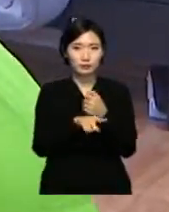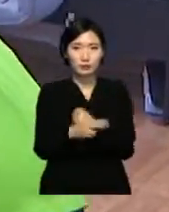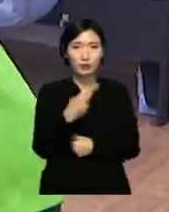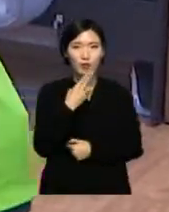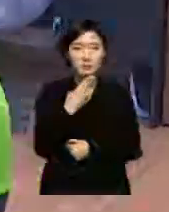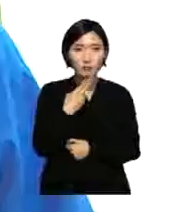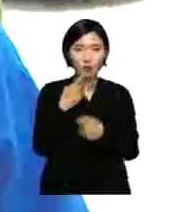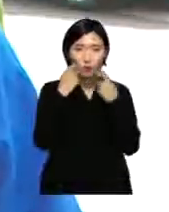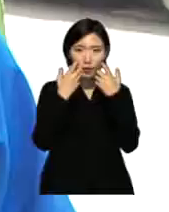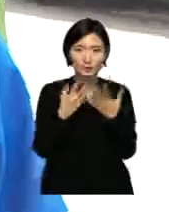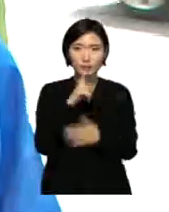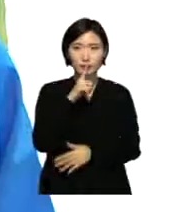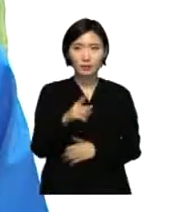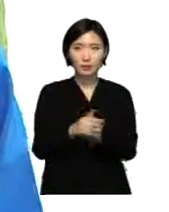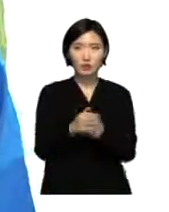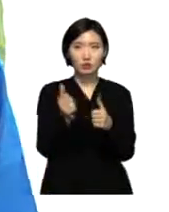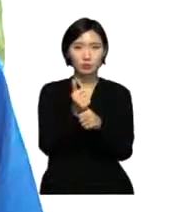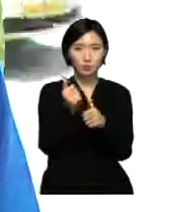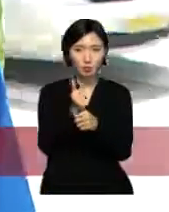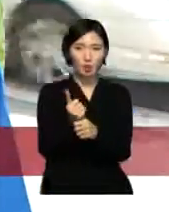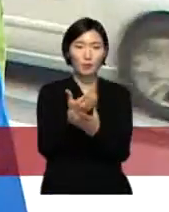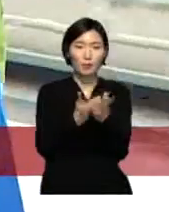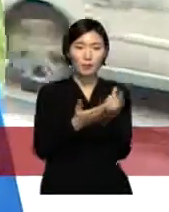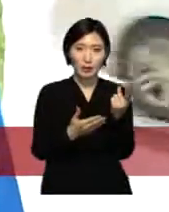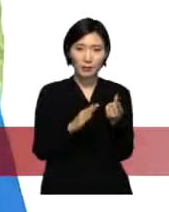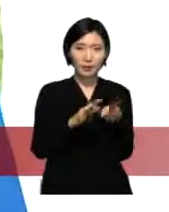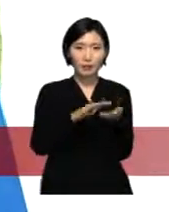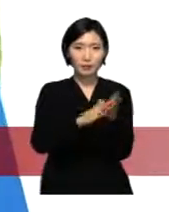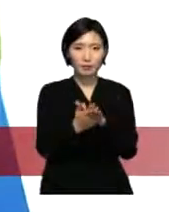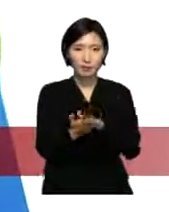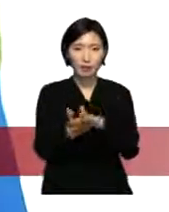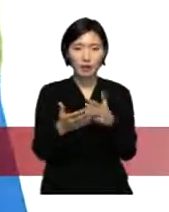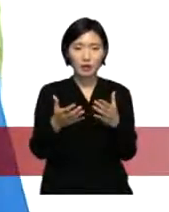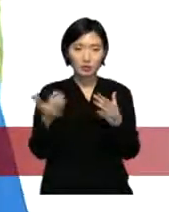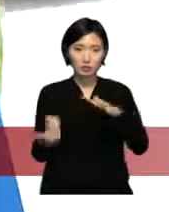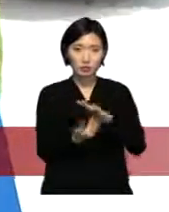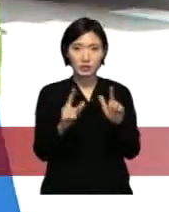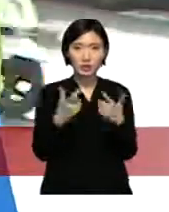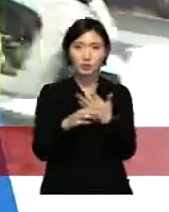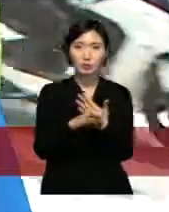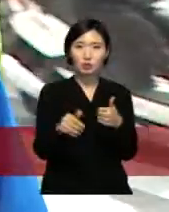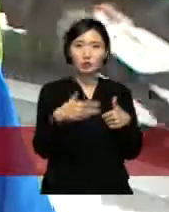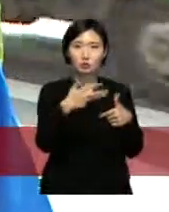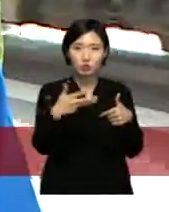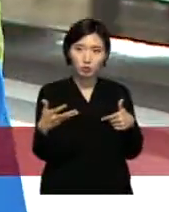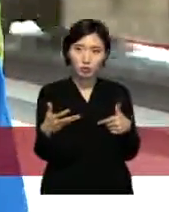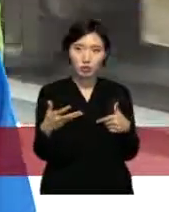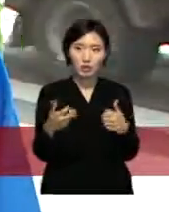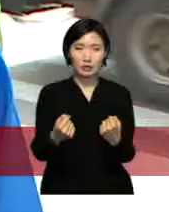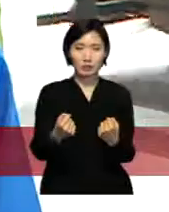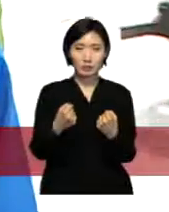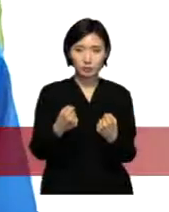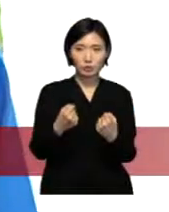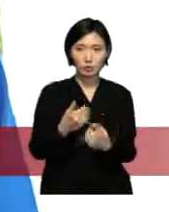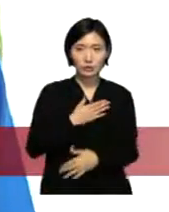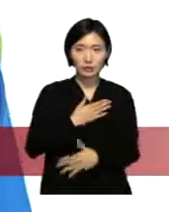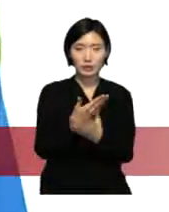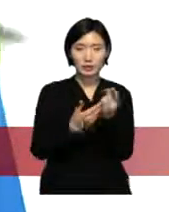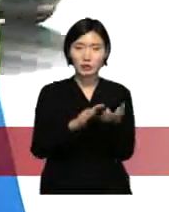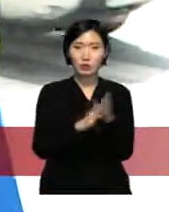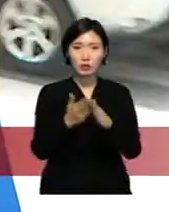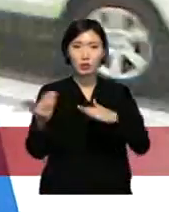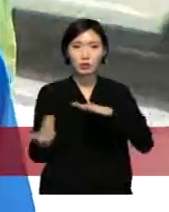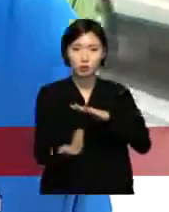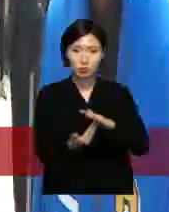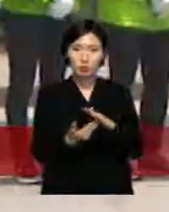분명히 했습니다. 후보 간의 단일화가 이루어지지 않는다면 저는 금천 주민들의 손으로, 힘으로 좀 단일화를 이루어줬으면